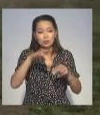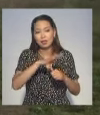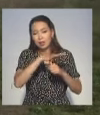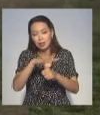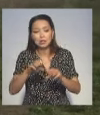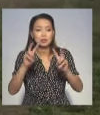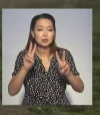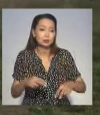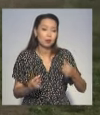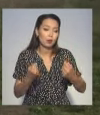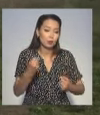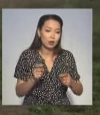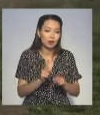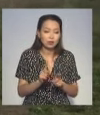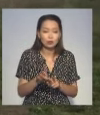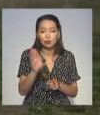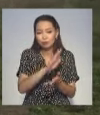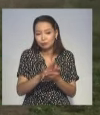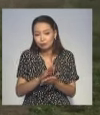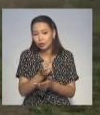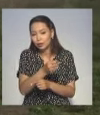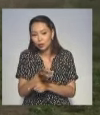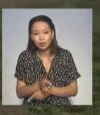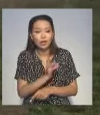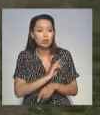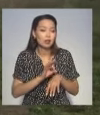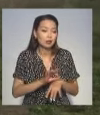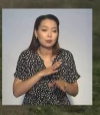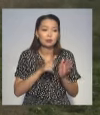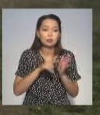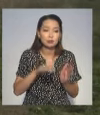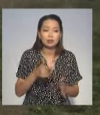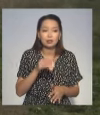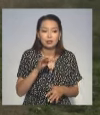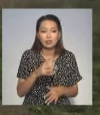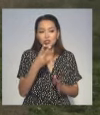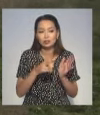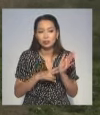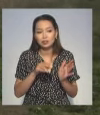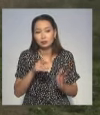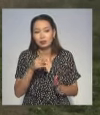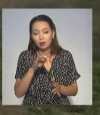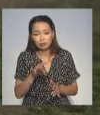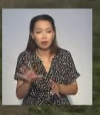көліктермен зиянкестерді улау шараларын бастаған. 100 мың гектар жердің 27 мың гектары бүгінде